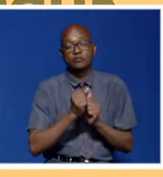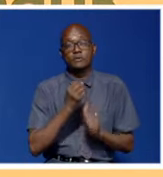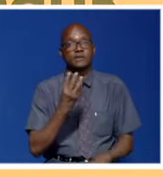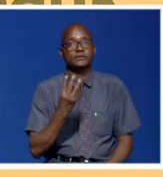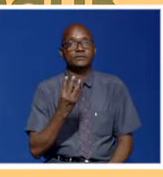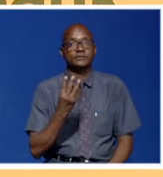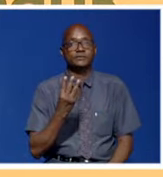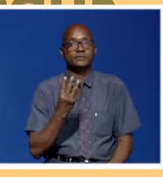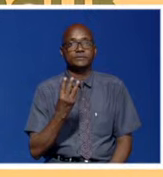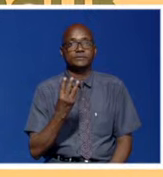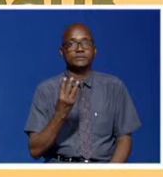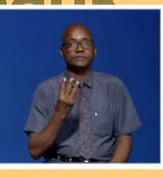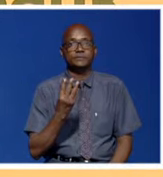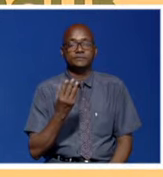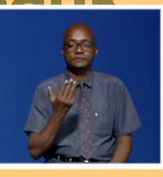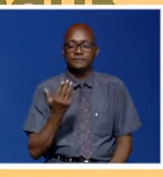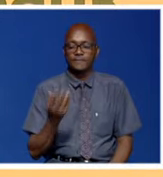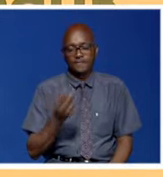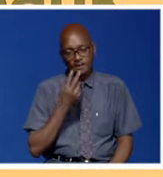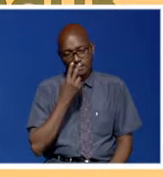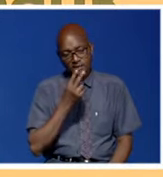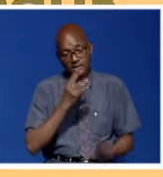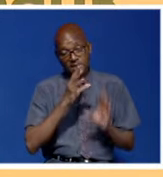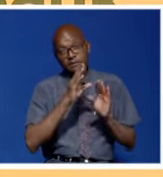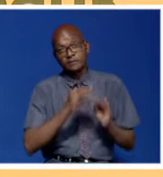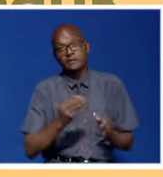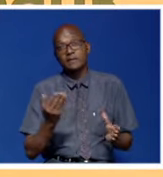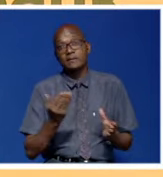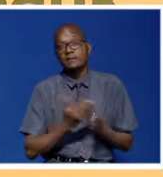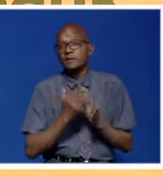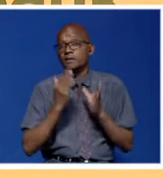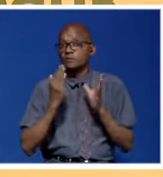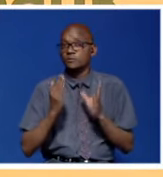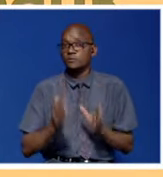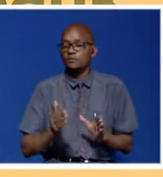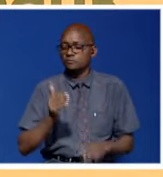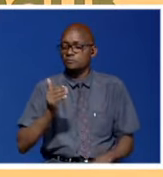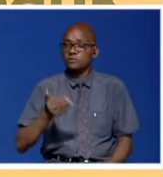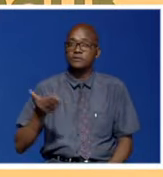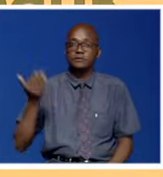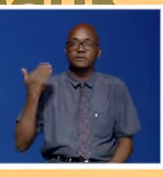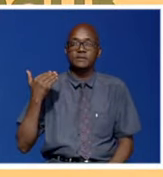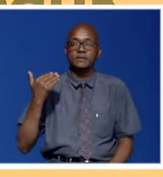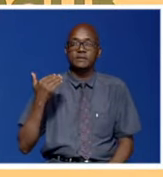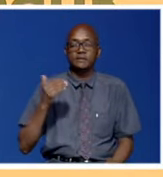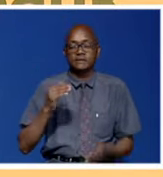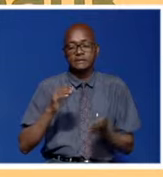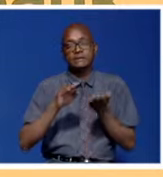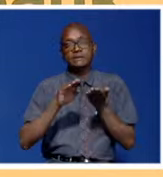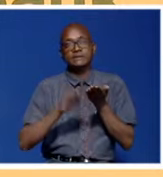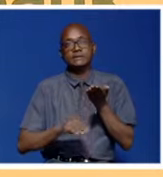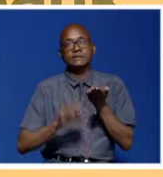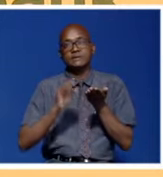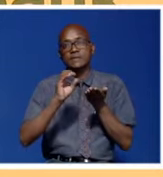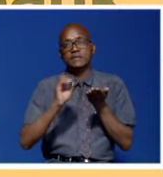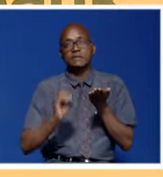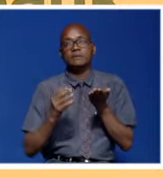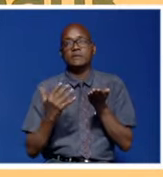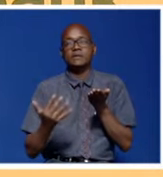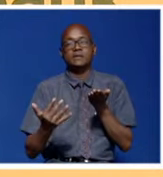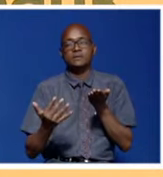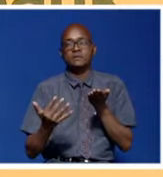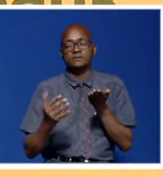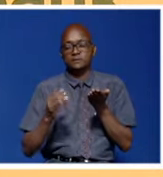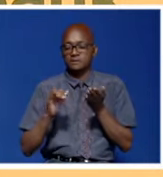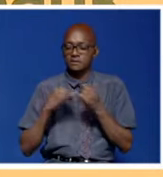Lakini ukiangalia sasa hivi ripoti iliyotolewa na Benki Kuu nadhani mwezi uliopita ni chini ya asilimia 5. Sita